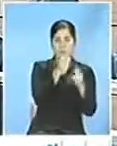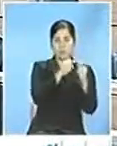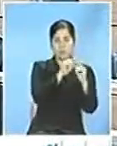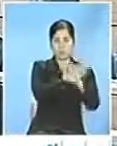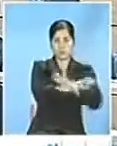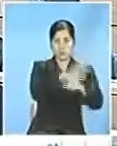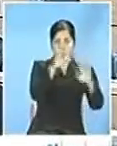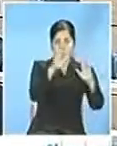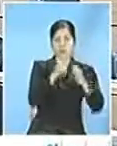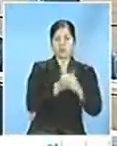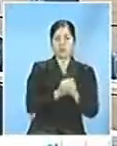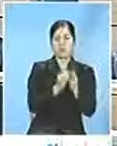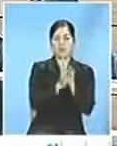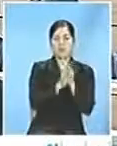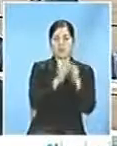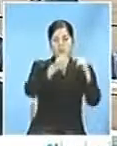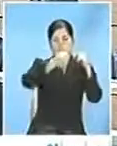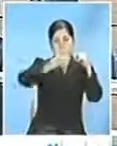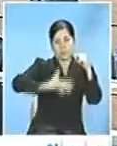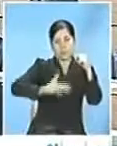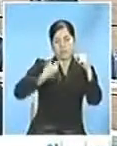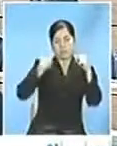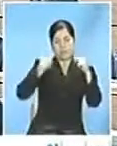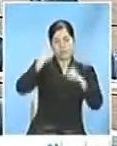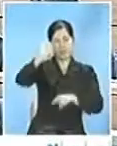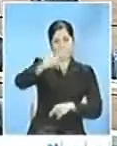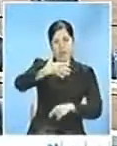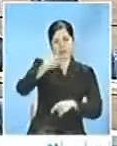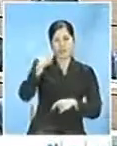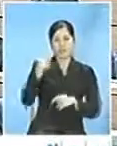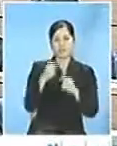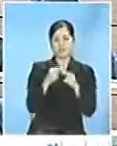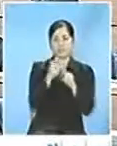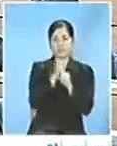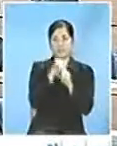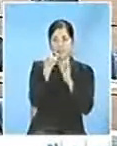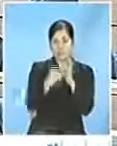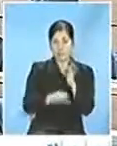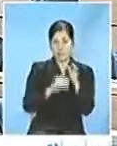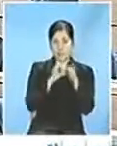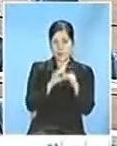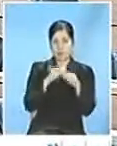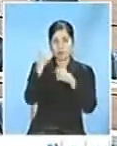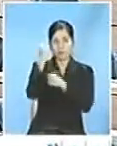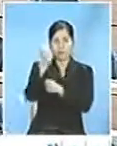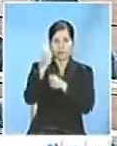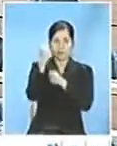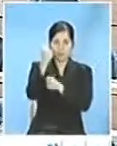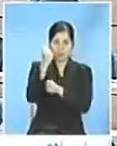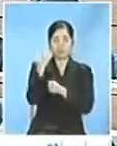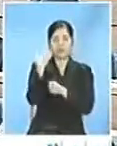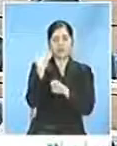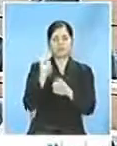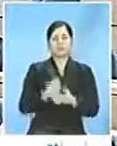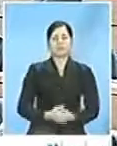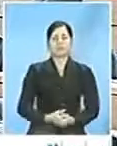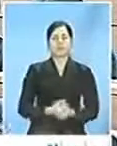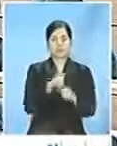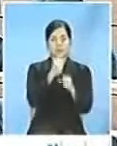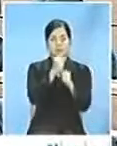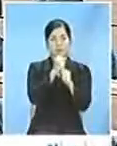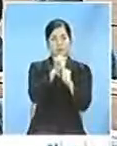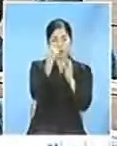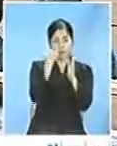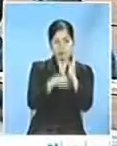มีทั้งหมด5เรื่องรวมทั้งความผิดอันเนื่องมาจากการชุมนุมทางการเมืองด้วยความผิดเหล่